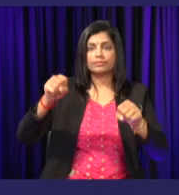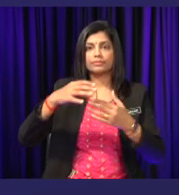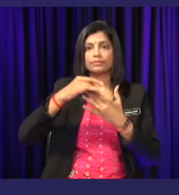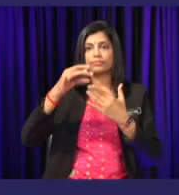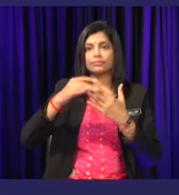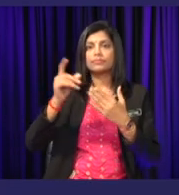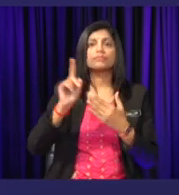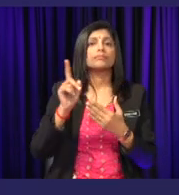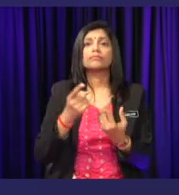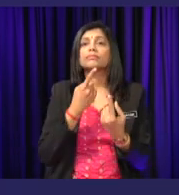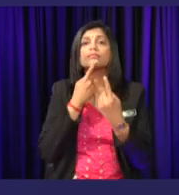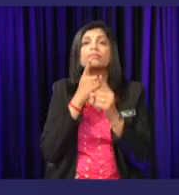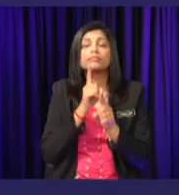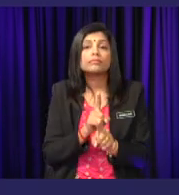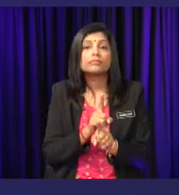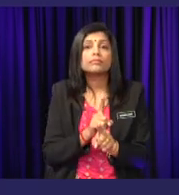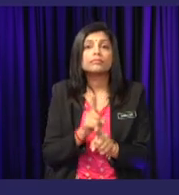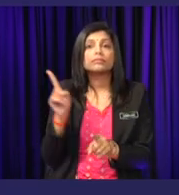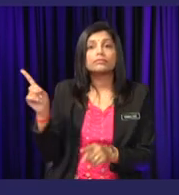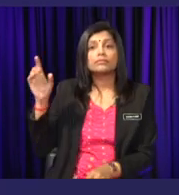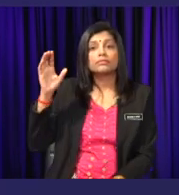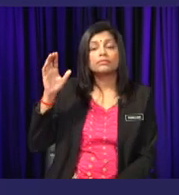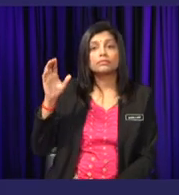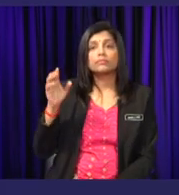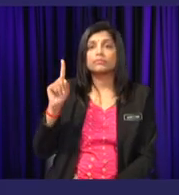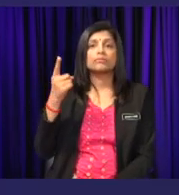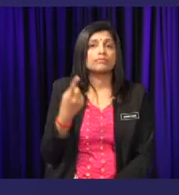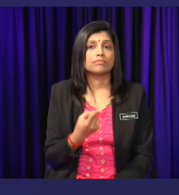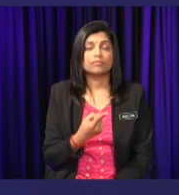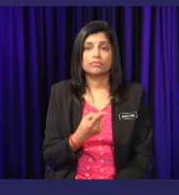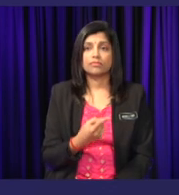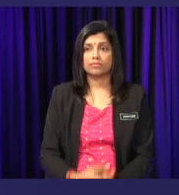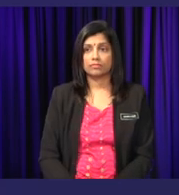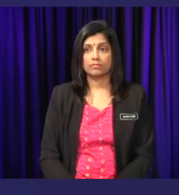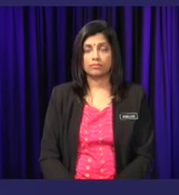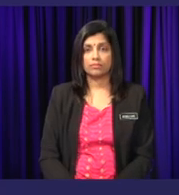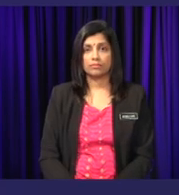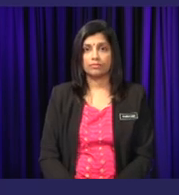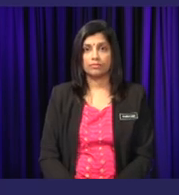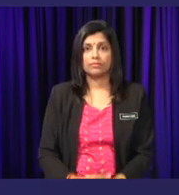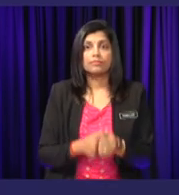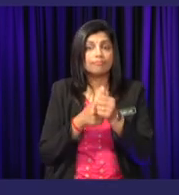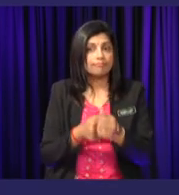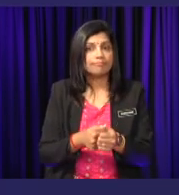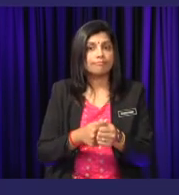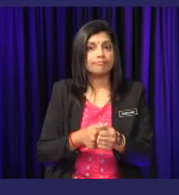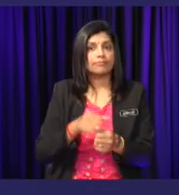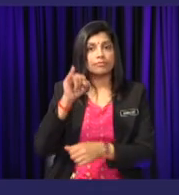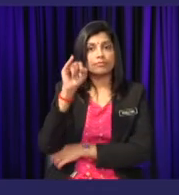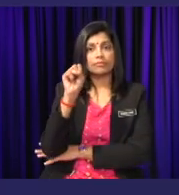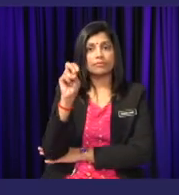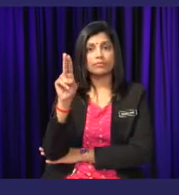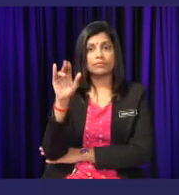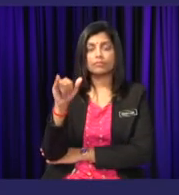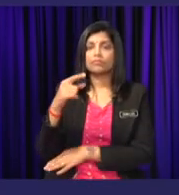MB ini adalah cadangan cara untuk menyelesaikan masalah tuh berdasarkan isu yang gerak